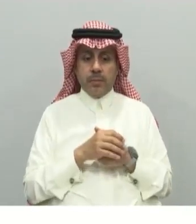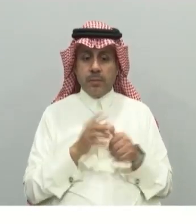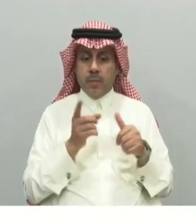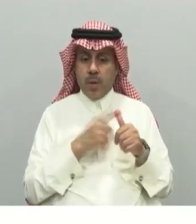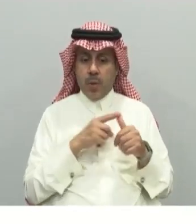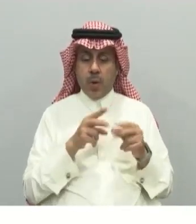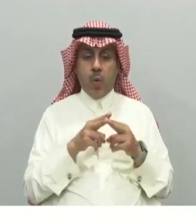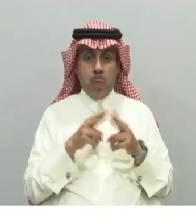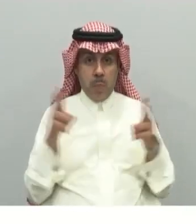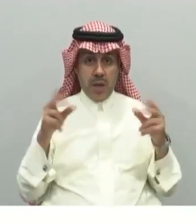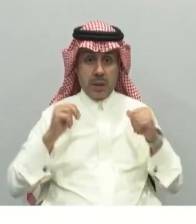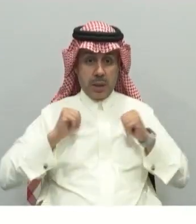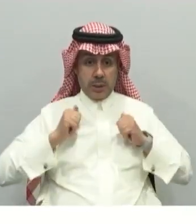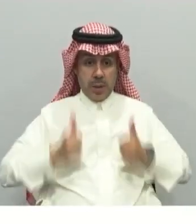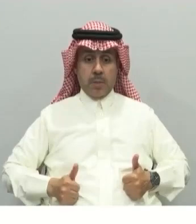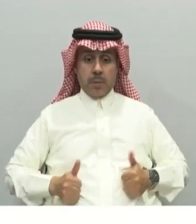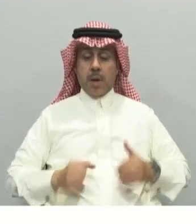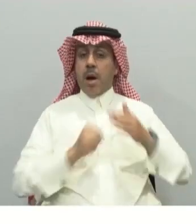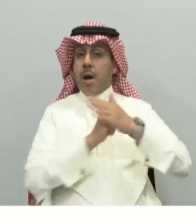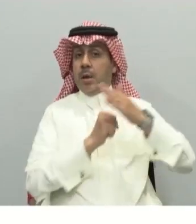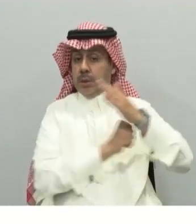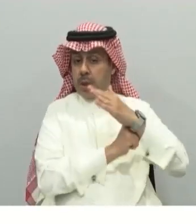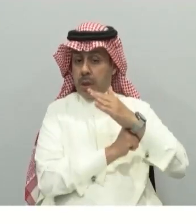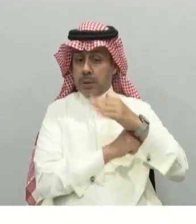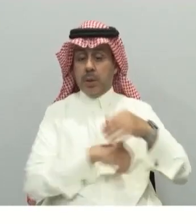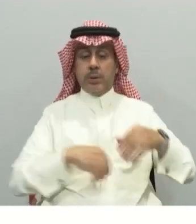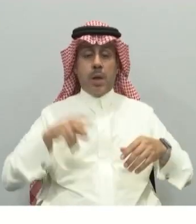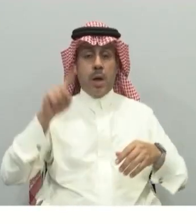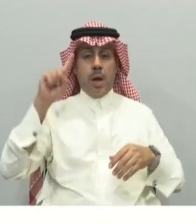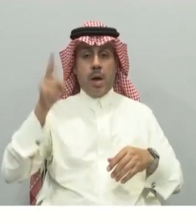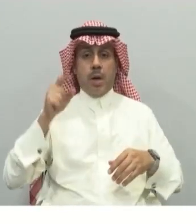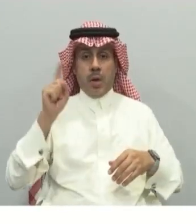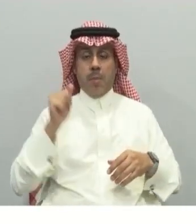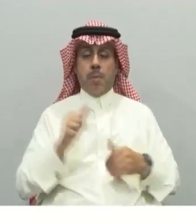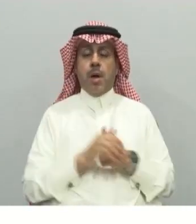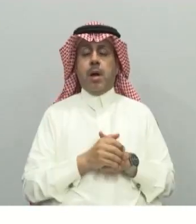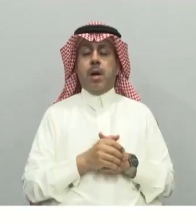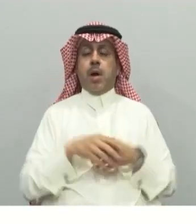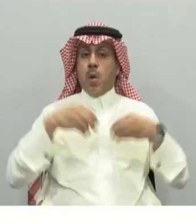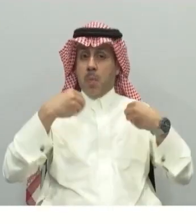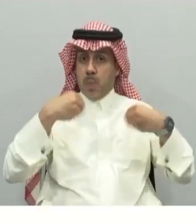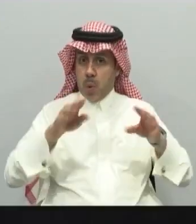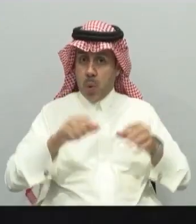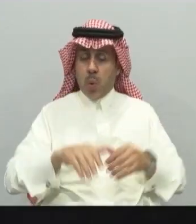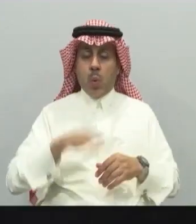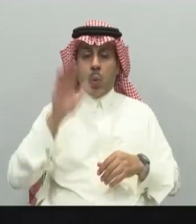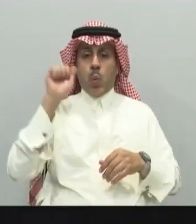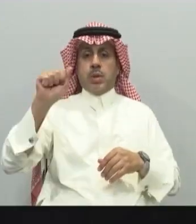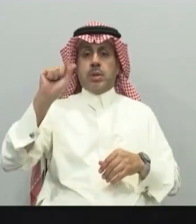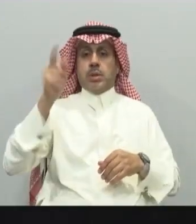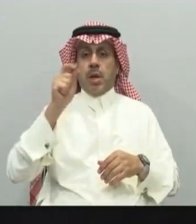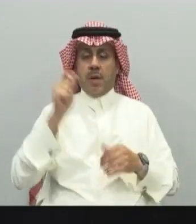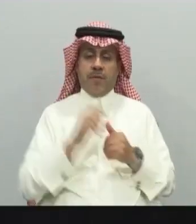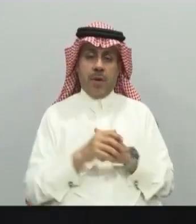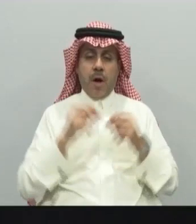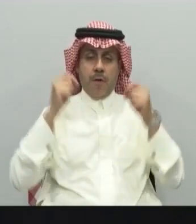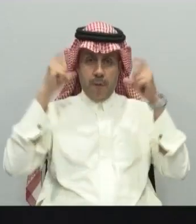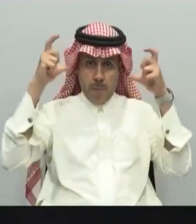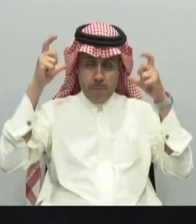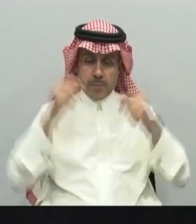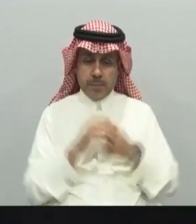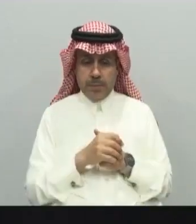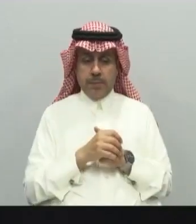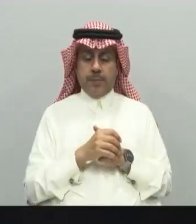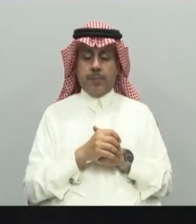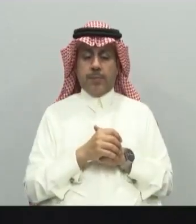هدف ان يبين الطالب قاعده ربى البيوع والصرف يبين هذه القاعده ويفهمها حتى باذن